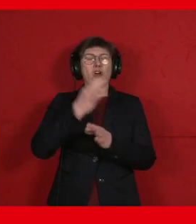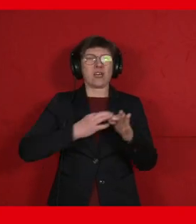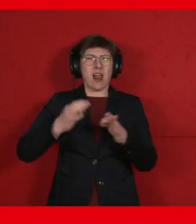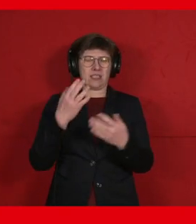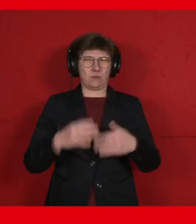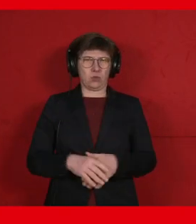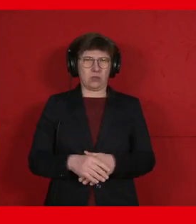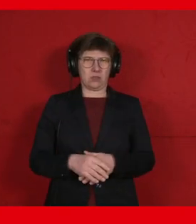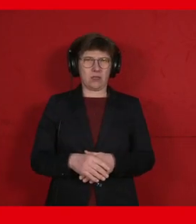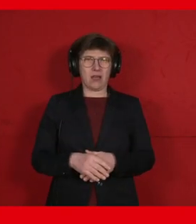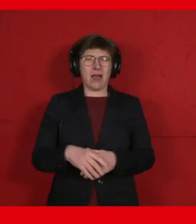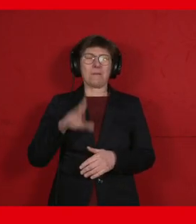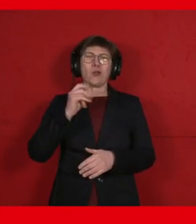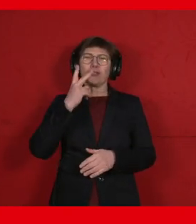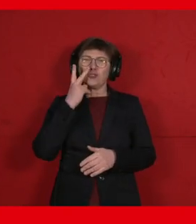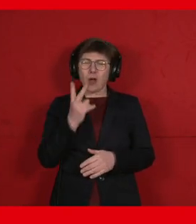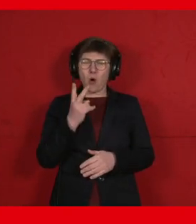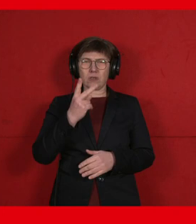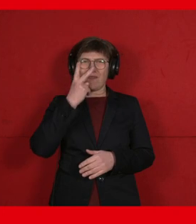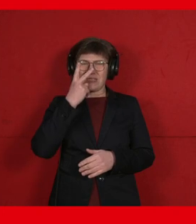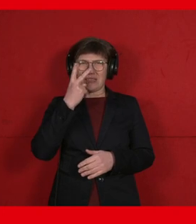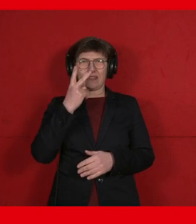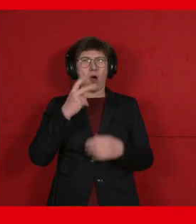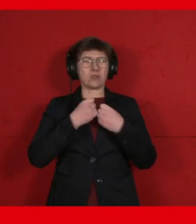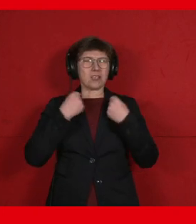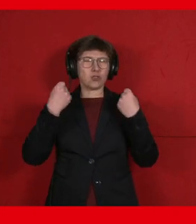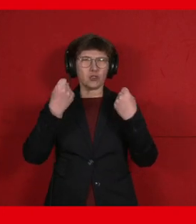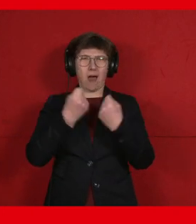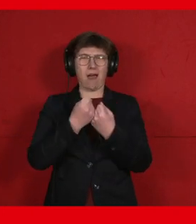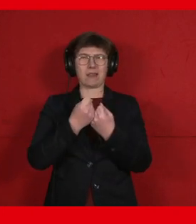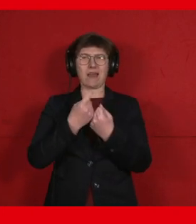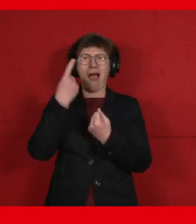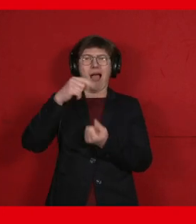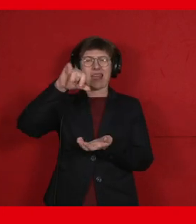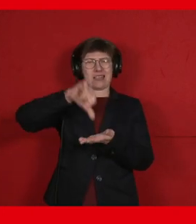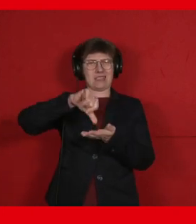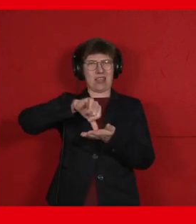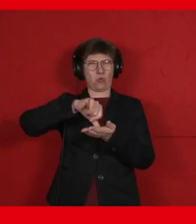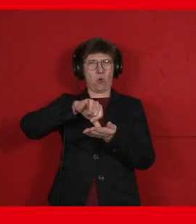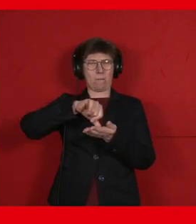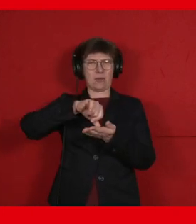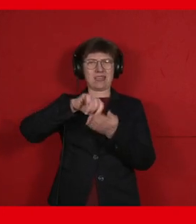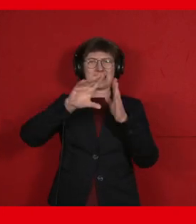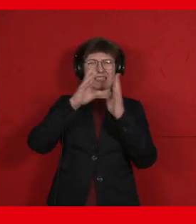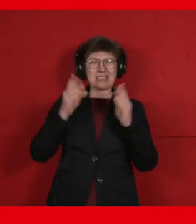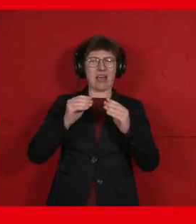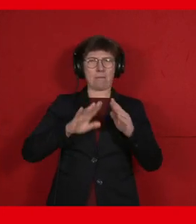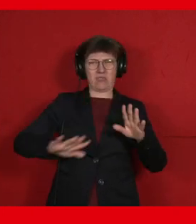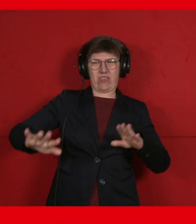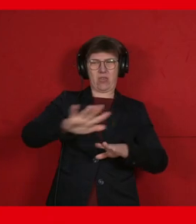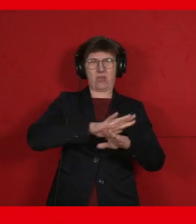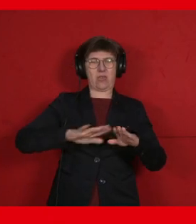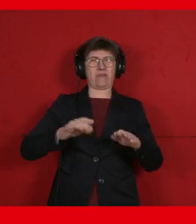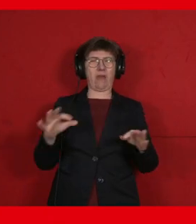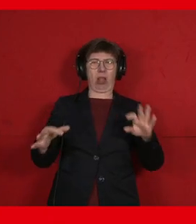Föderalismus ist. Also wenn man sich nur mal anguckt, wie das in Staaten ist, die ein großes Zentrum haben und die gesamte restliche